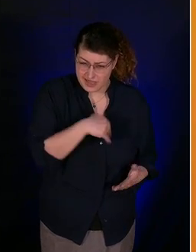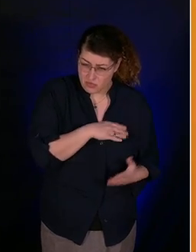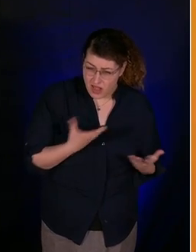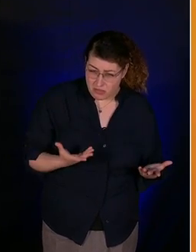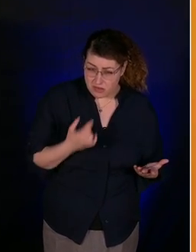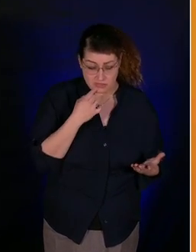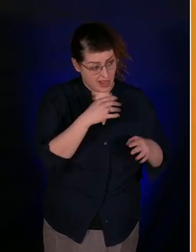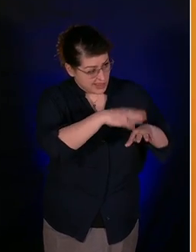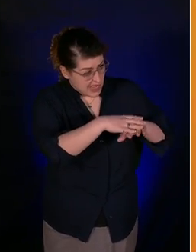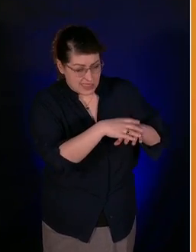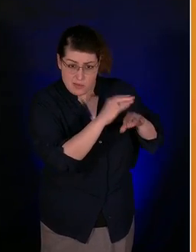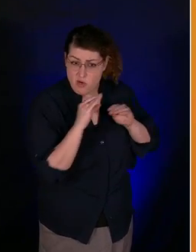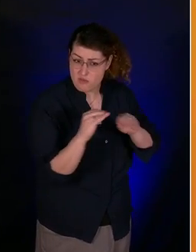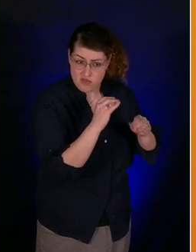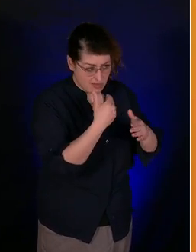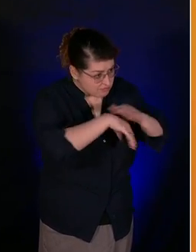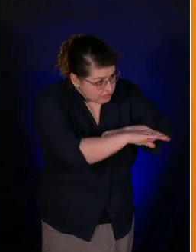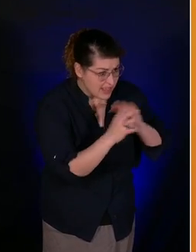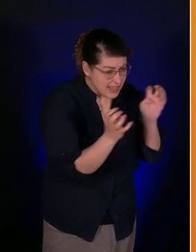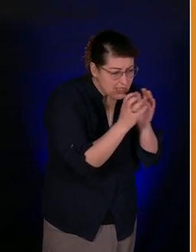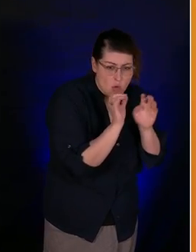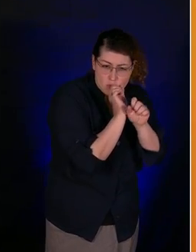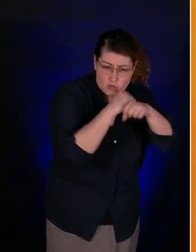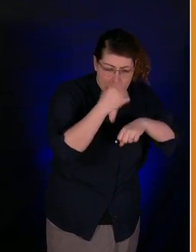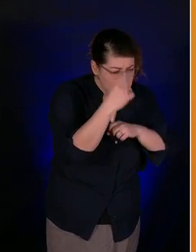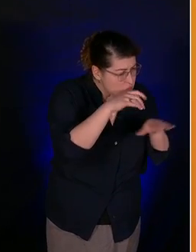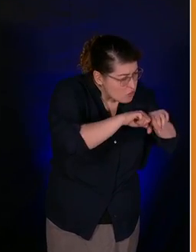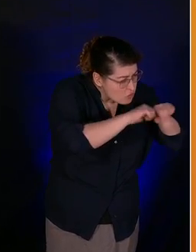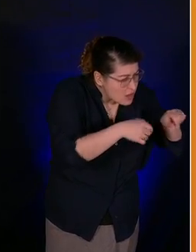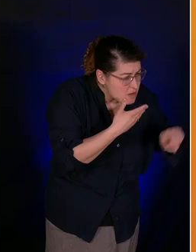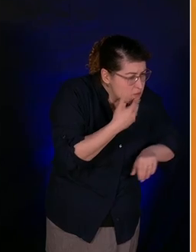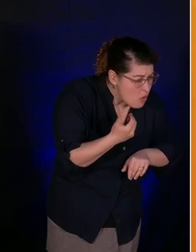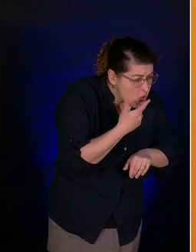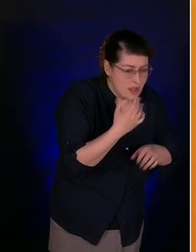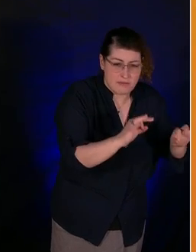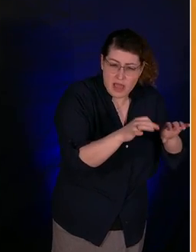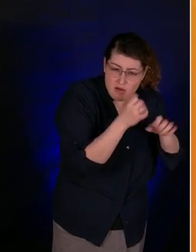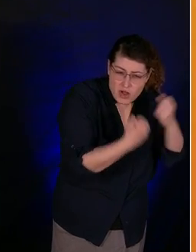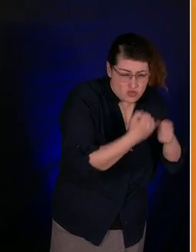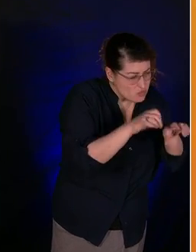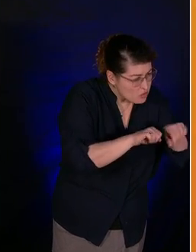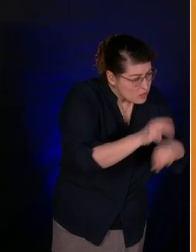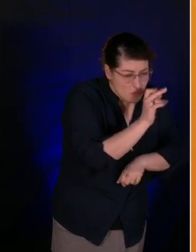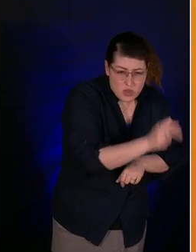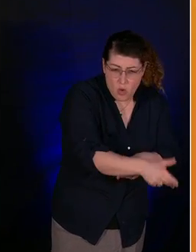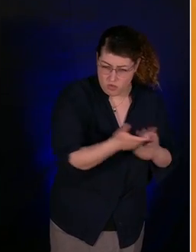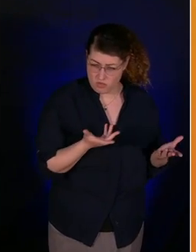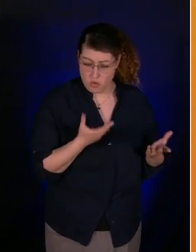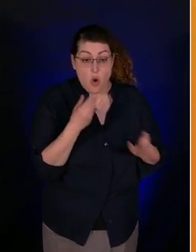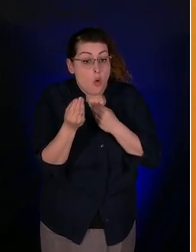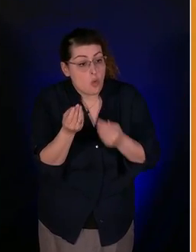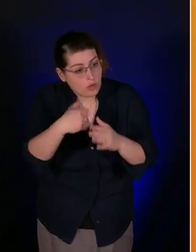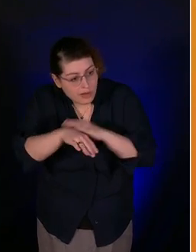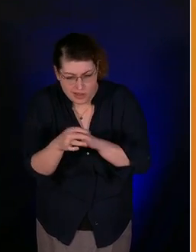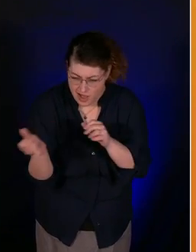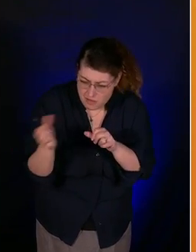quartiers populaires que des réunions secrètes se font pour réfléchir à la façon de produire toujours plus de bagnoles ? Est-ce au bistrot du coin, autour d'une bière, qu'on réfléchit avec